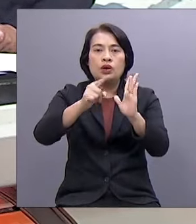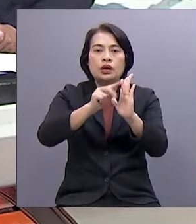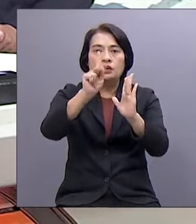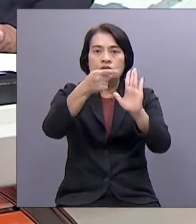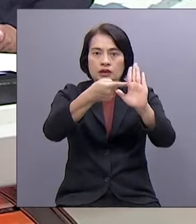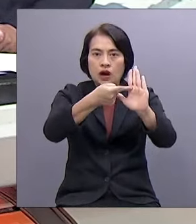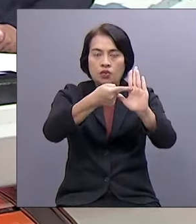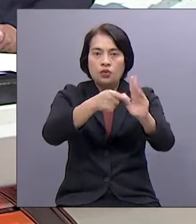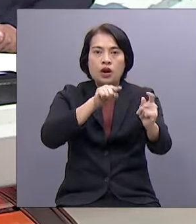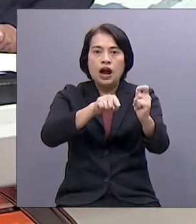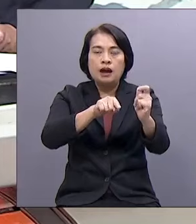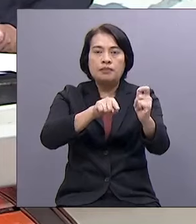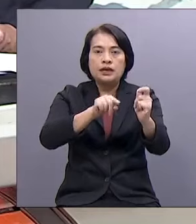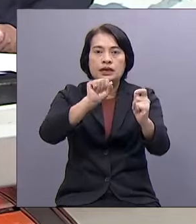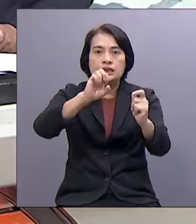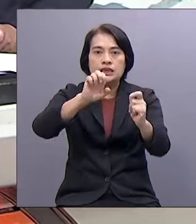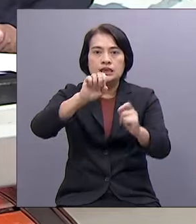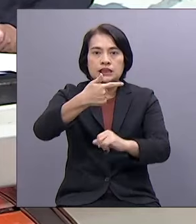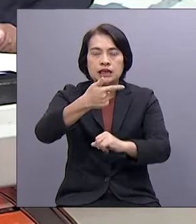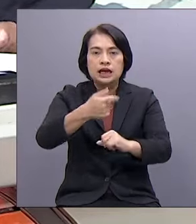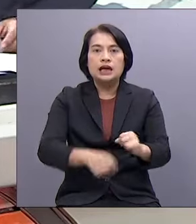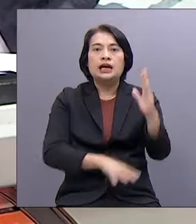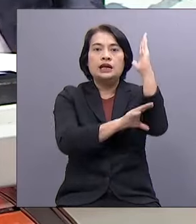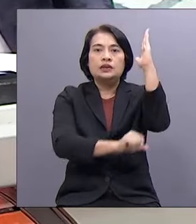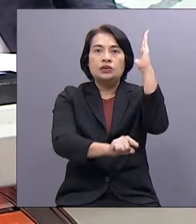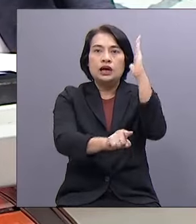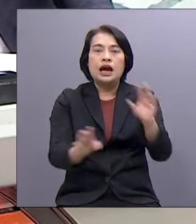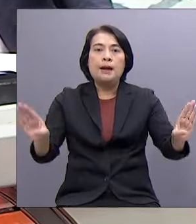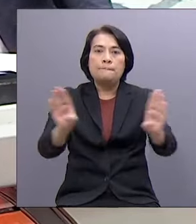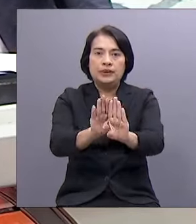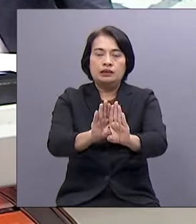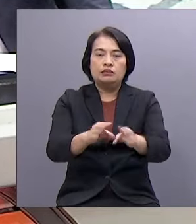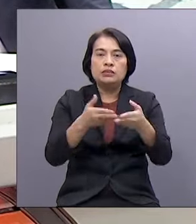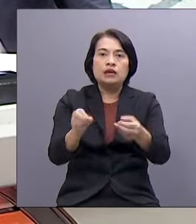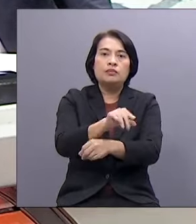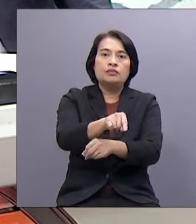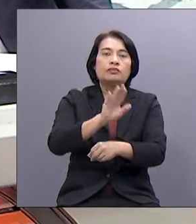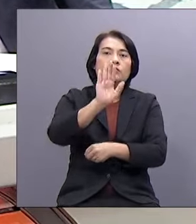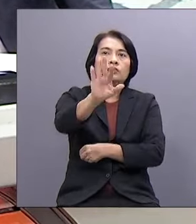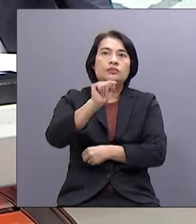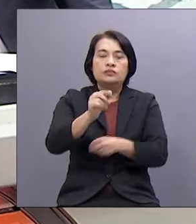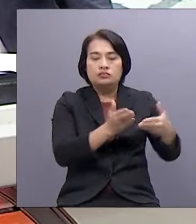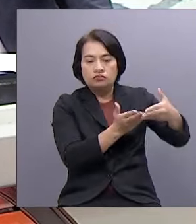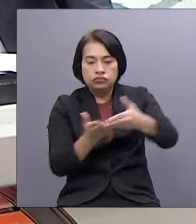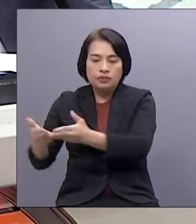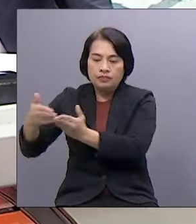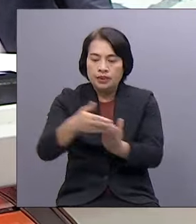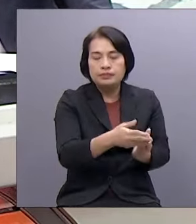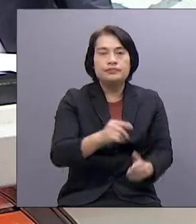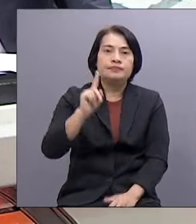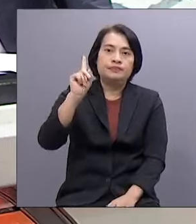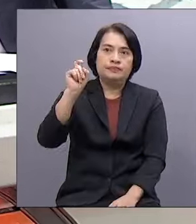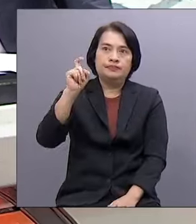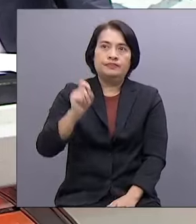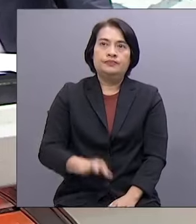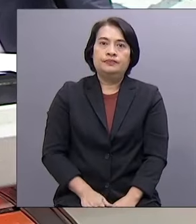วกันประท้วงปิดท่าแพขนาดยนต์ก็ส่งผลกระทบทำให้เส้นทางข้ามฟากนั้นถูกปิดกั้นครับหลังจากที่เจ้าห